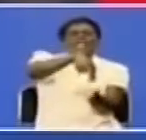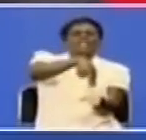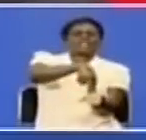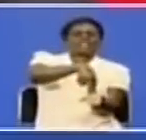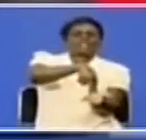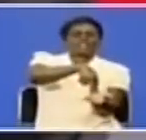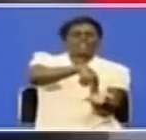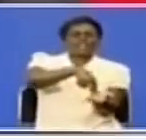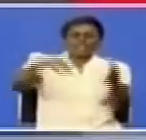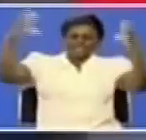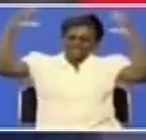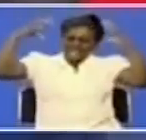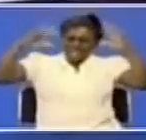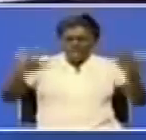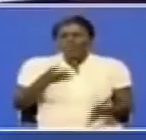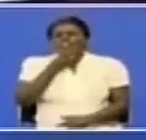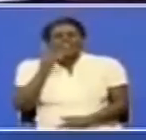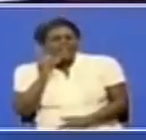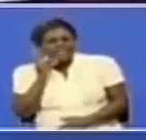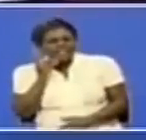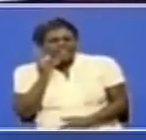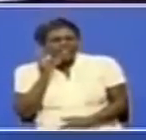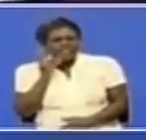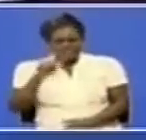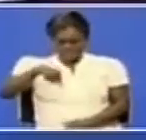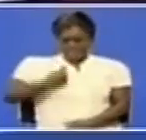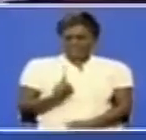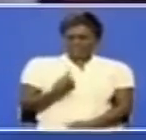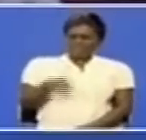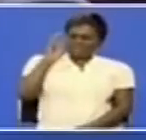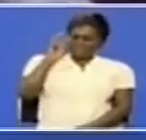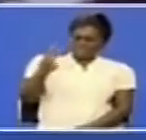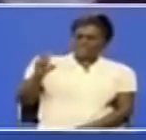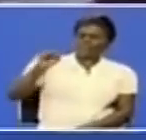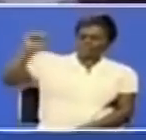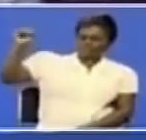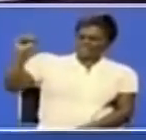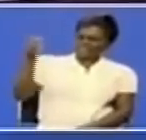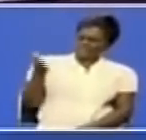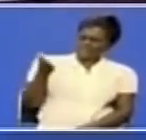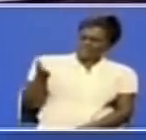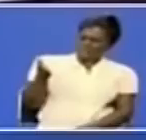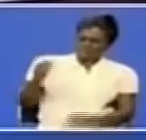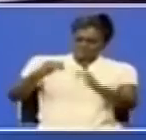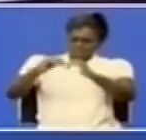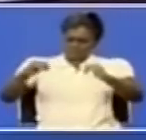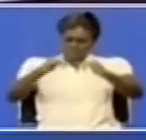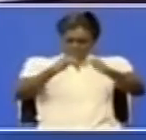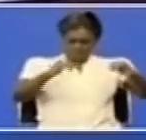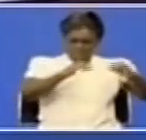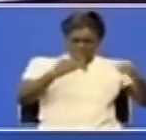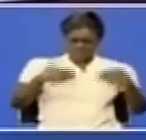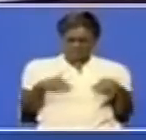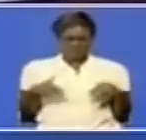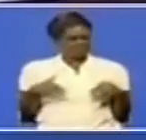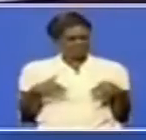kura, inyeshe isinyeshe. Sisi tumeona siasa hii ya kuwagawanya